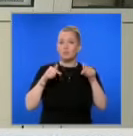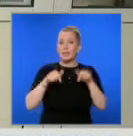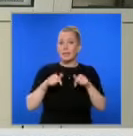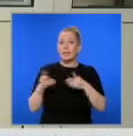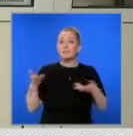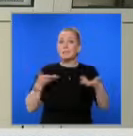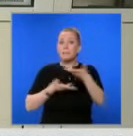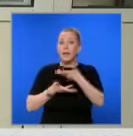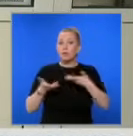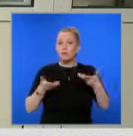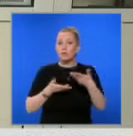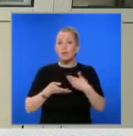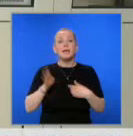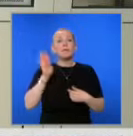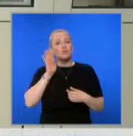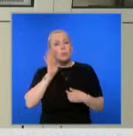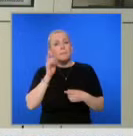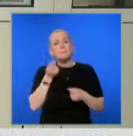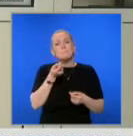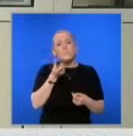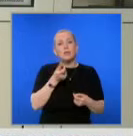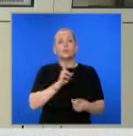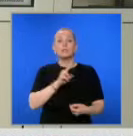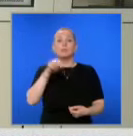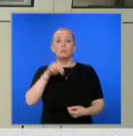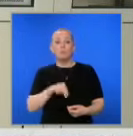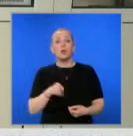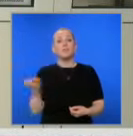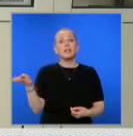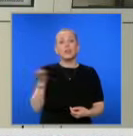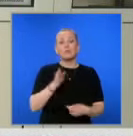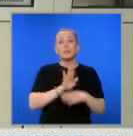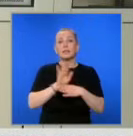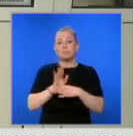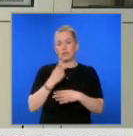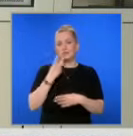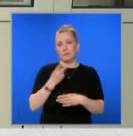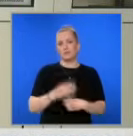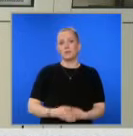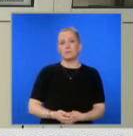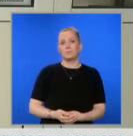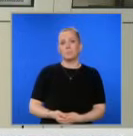тези преговори. Чухме съвсем малко от Кирил Петков и неговите депутати. Вижте.